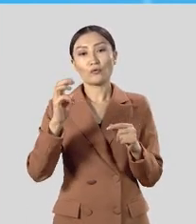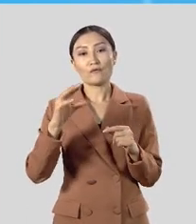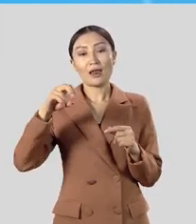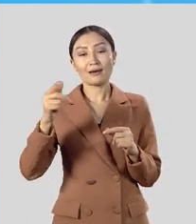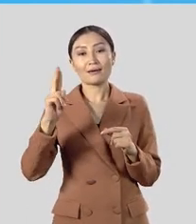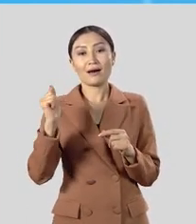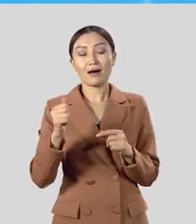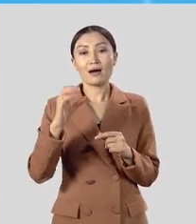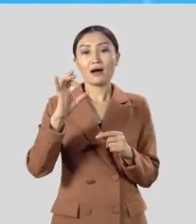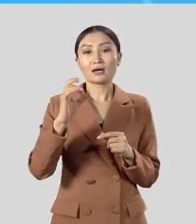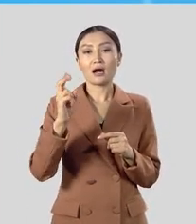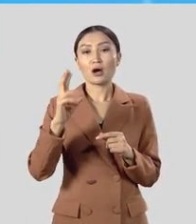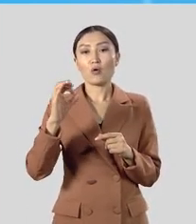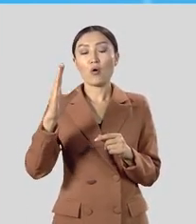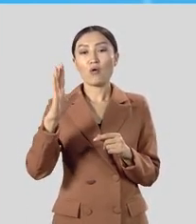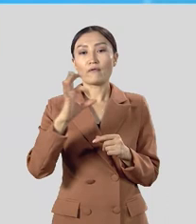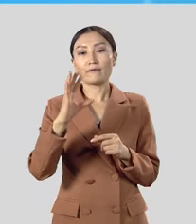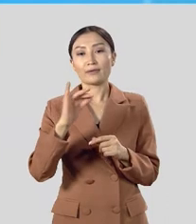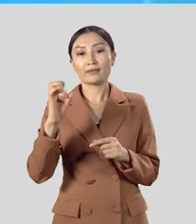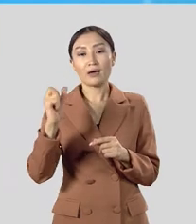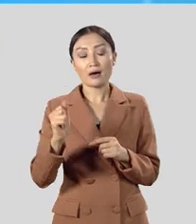раковину, например, фораминиферы.